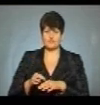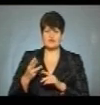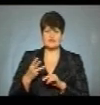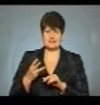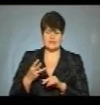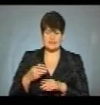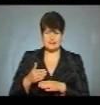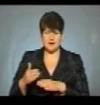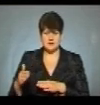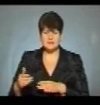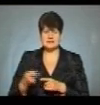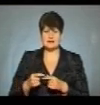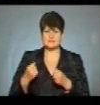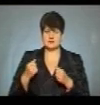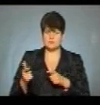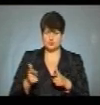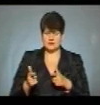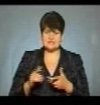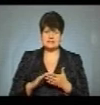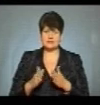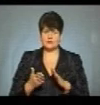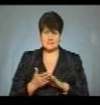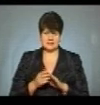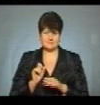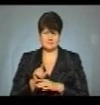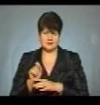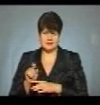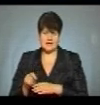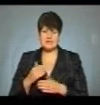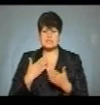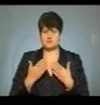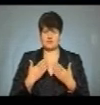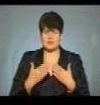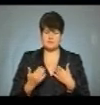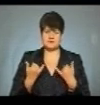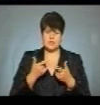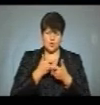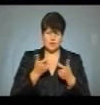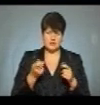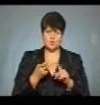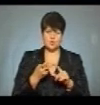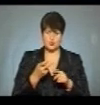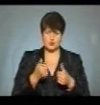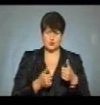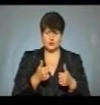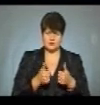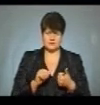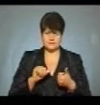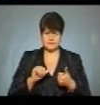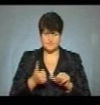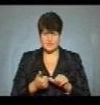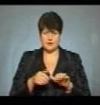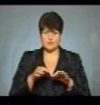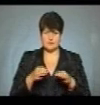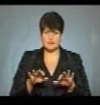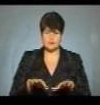етапи. Це фізична підготовка, ситуаційне завдання і співбесіда. Ми зараз оголосили другий конкурс на заміщення вакантних посад,